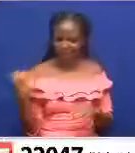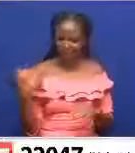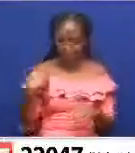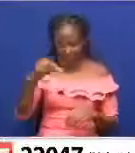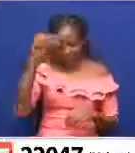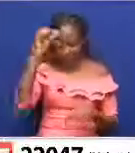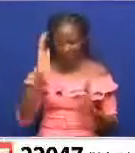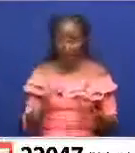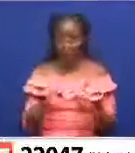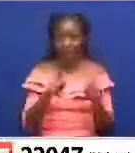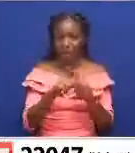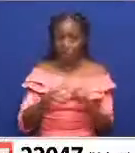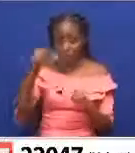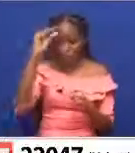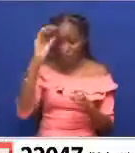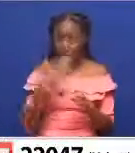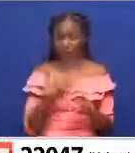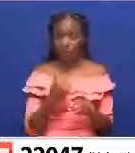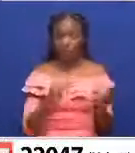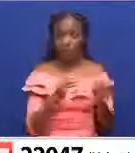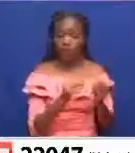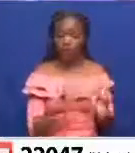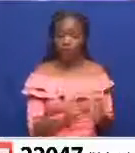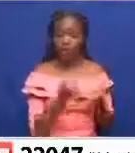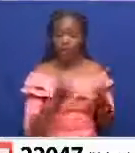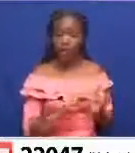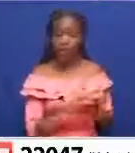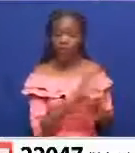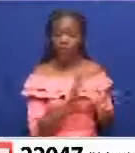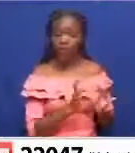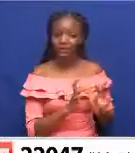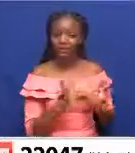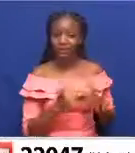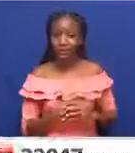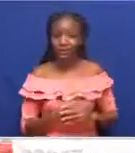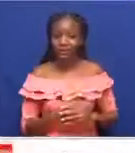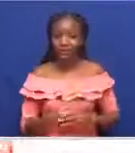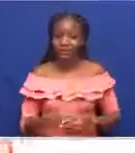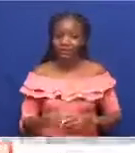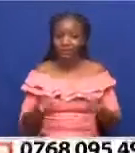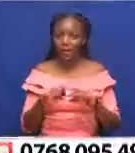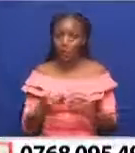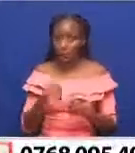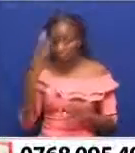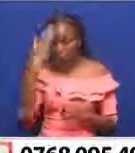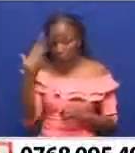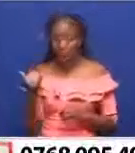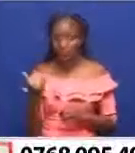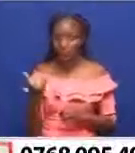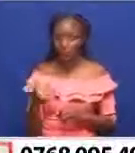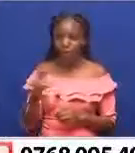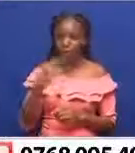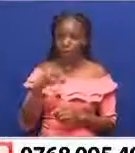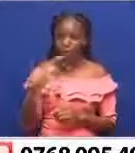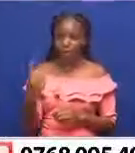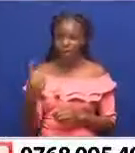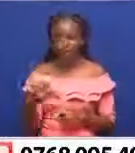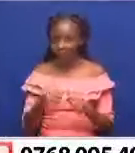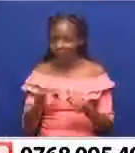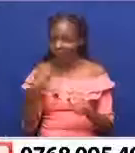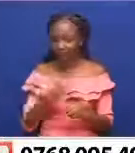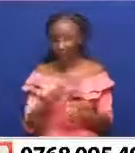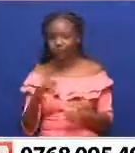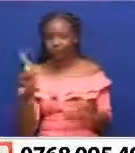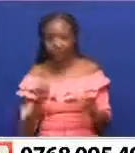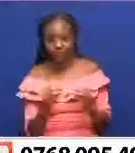Magavana wanataka mikutano kufanyika kwa njia ya mtandao kwa kuwa hakuna ambaye amekataa kufika kwenye